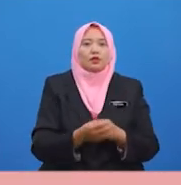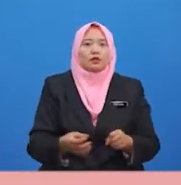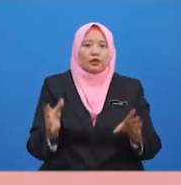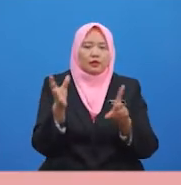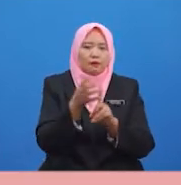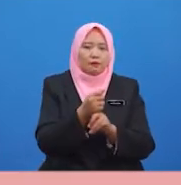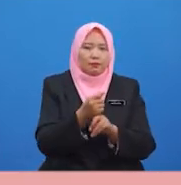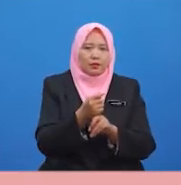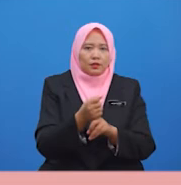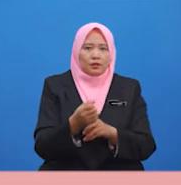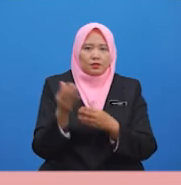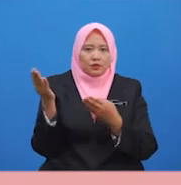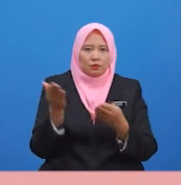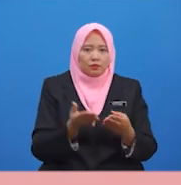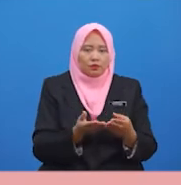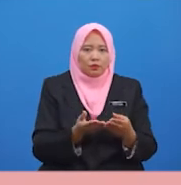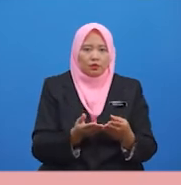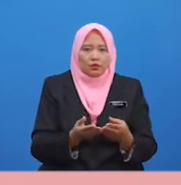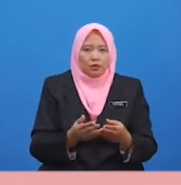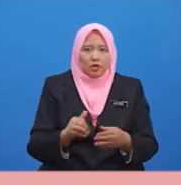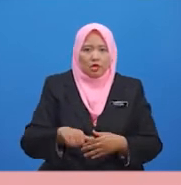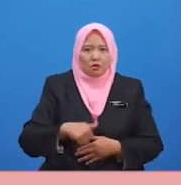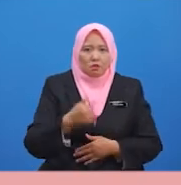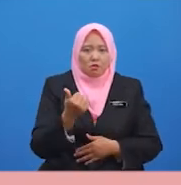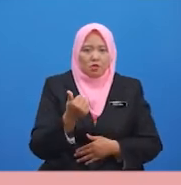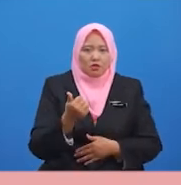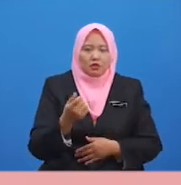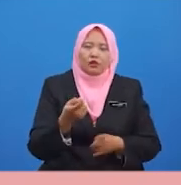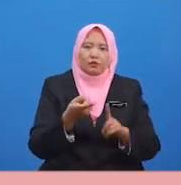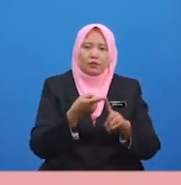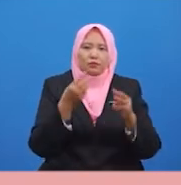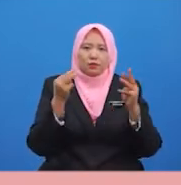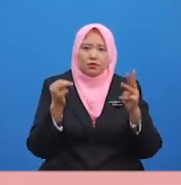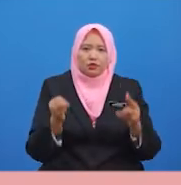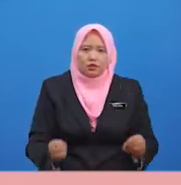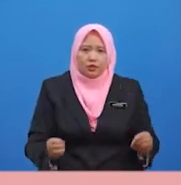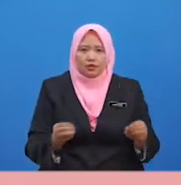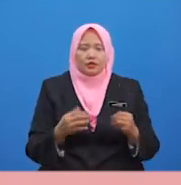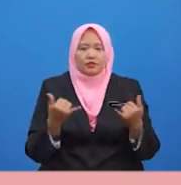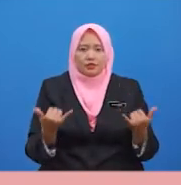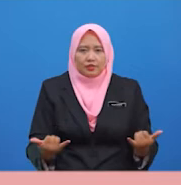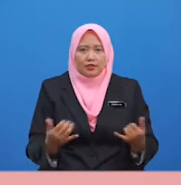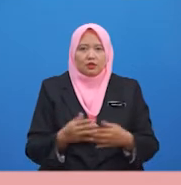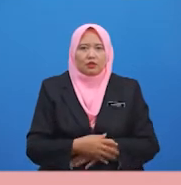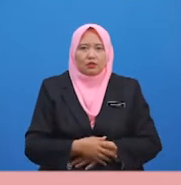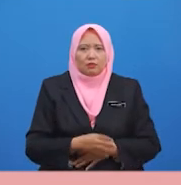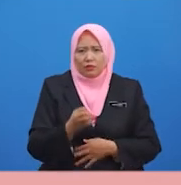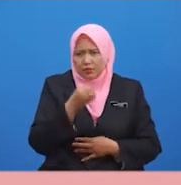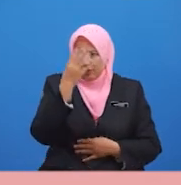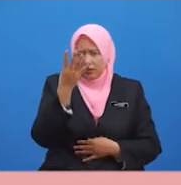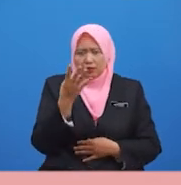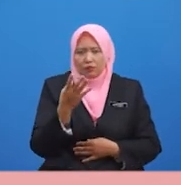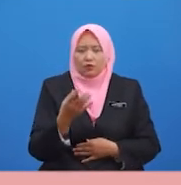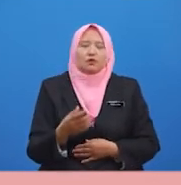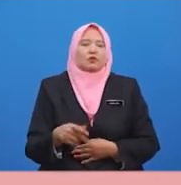Perniagaan atas talian semakin popular dan mendapat sambutan hangat daripada masyarakat dewasa